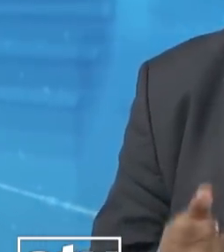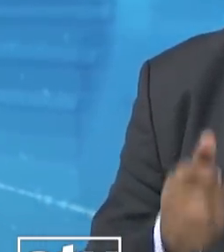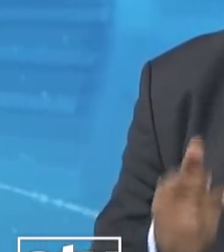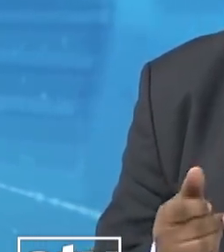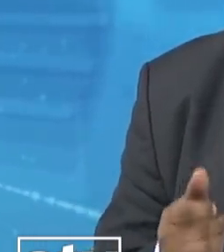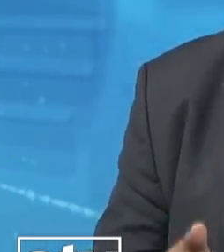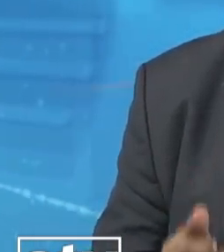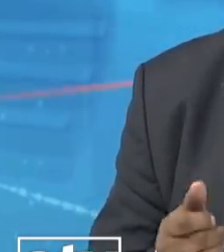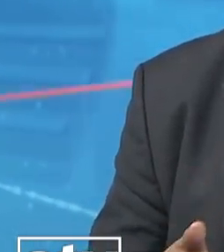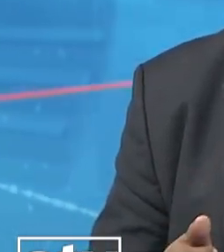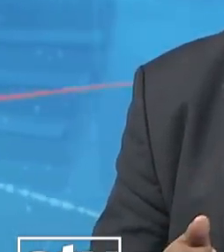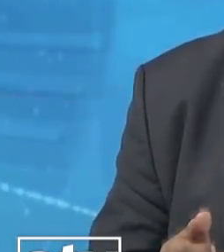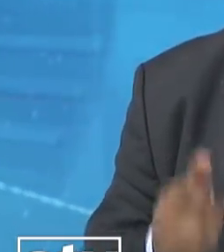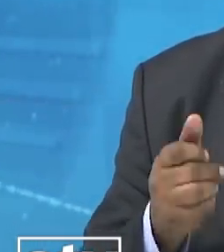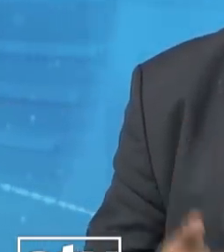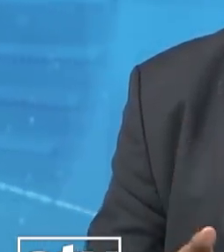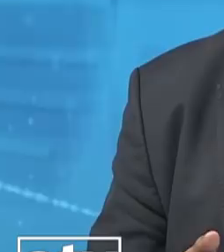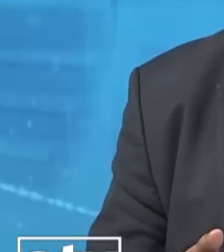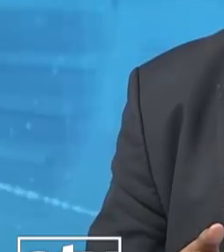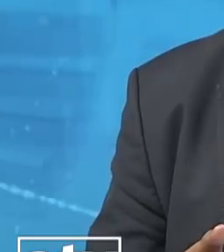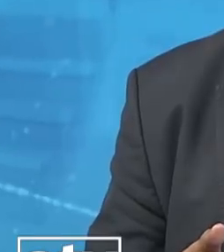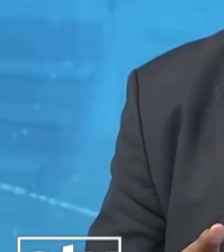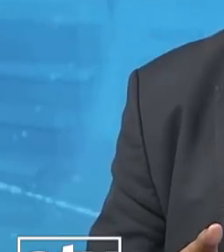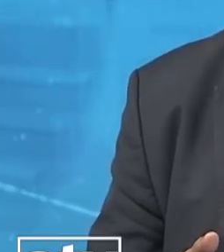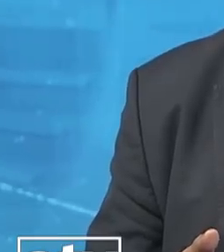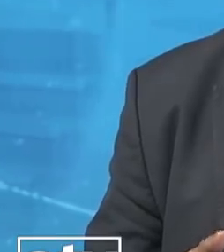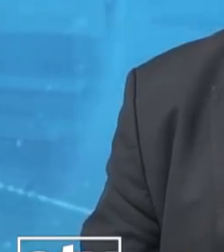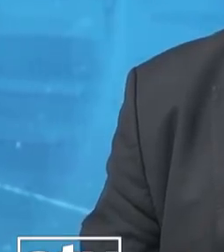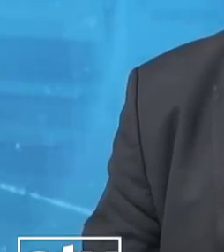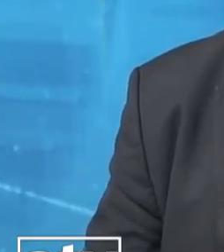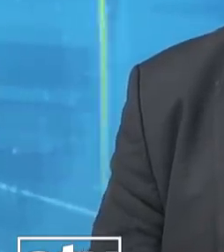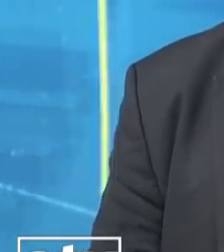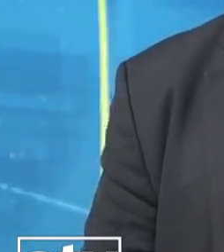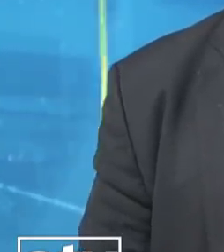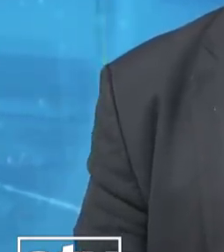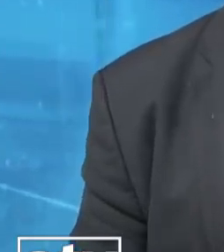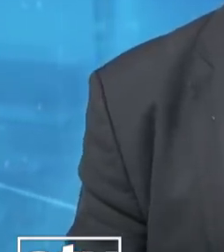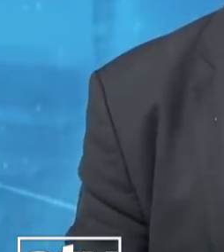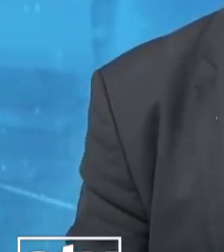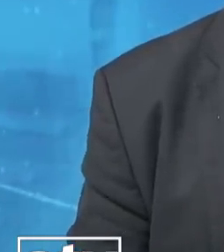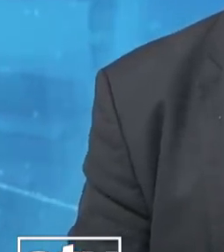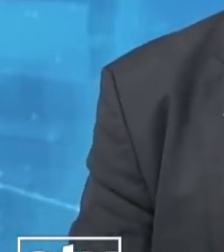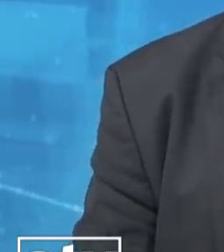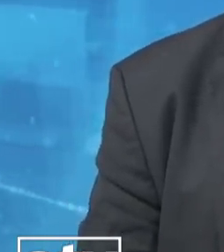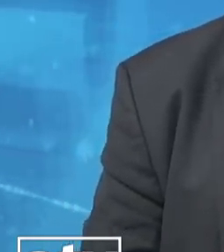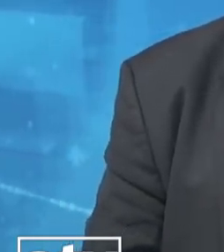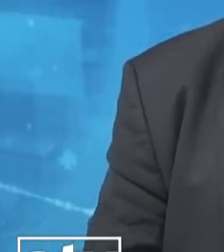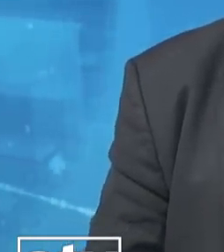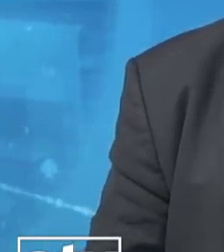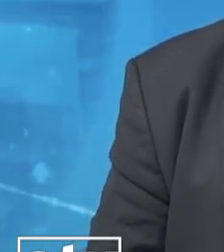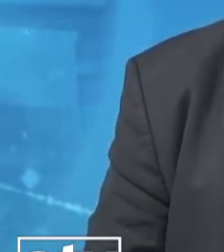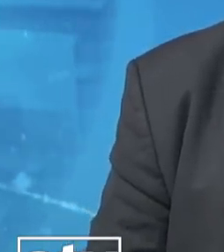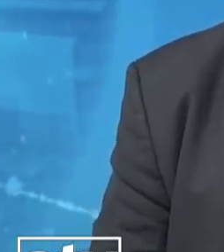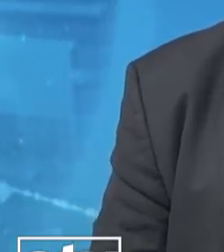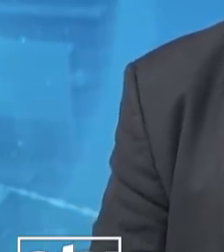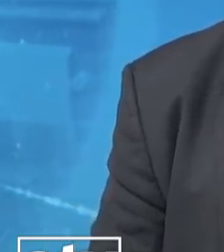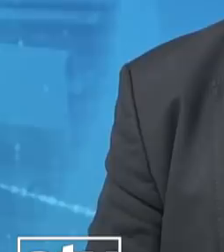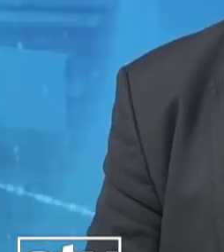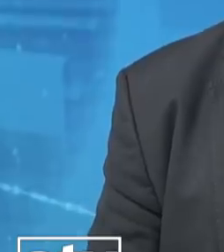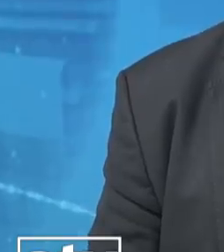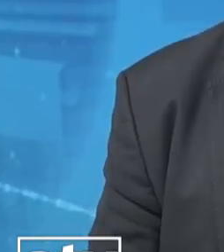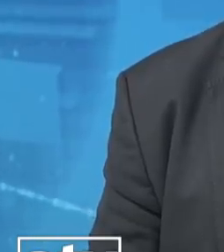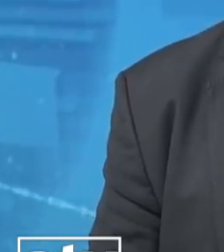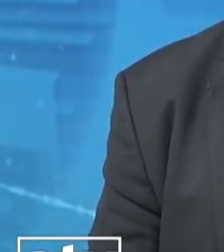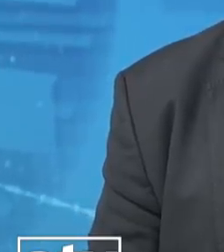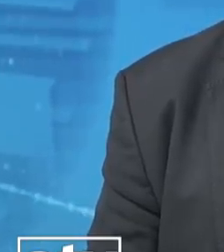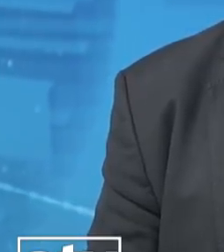ይሄ ሪፎርምን ተግባራዊ ማድረግ ነው። ይሄንን ስናይ ያለፈው ዓመት አሁን በዚህ 9 ወር ውስጥ 214,000 ቶን ቡና ብቻ ነው የተላከው። በዚህ